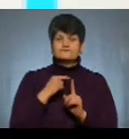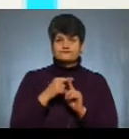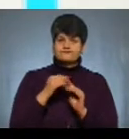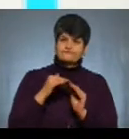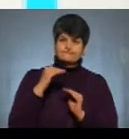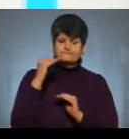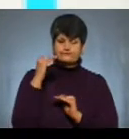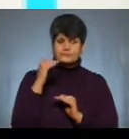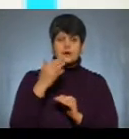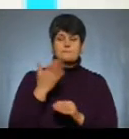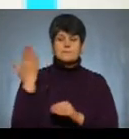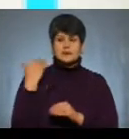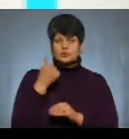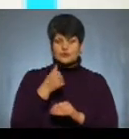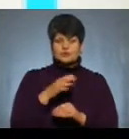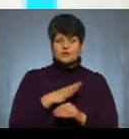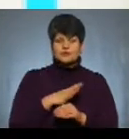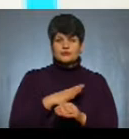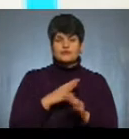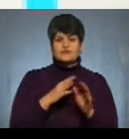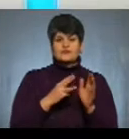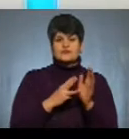плюс. Минулого року у нас становило